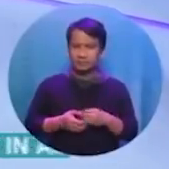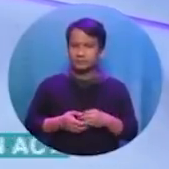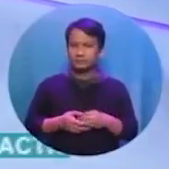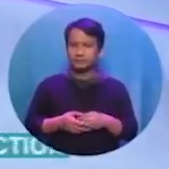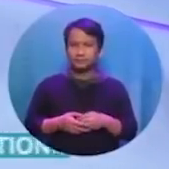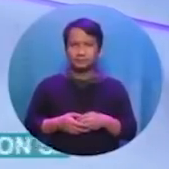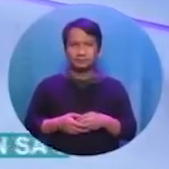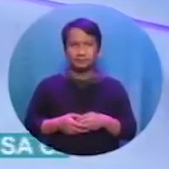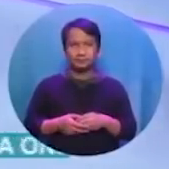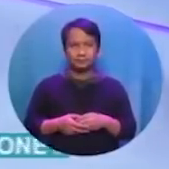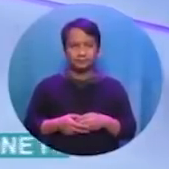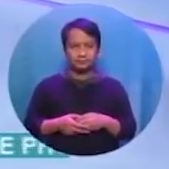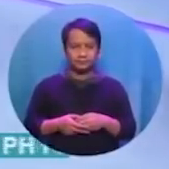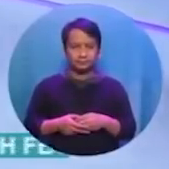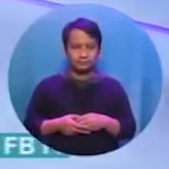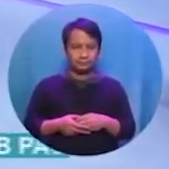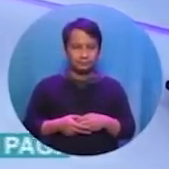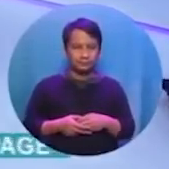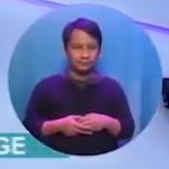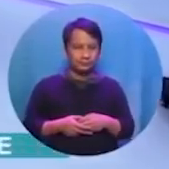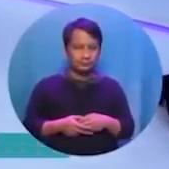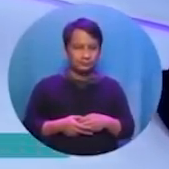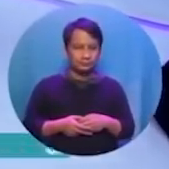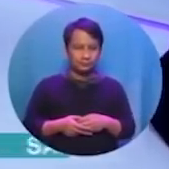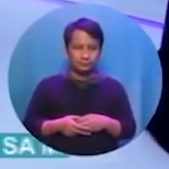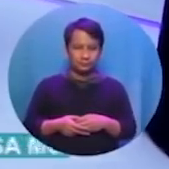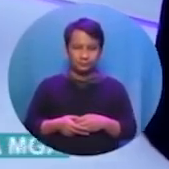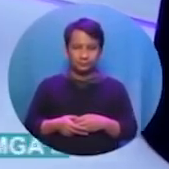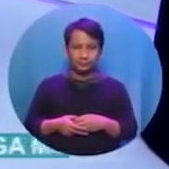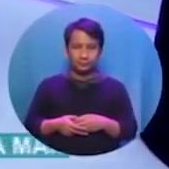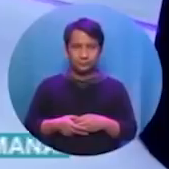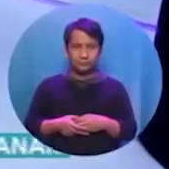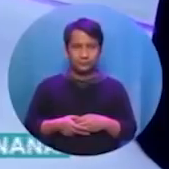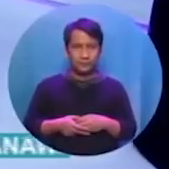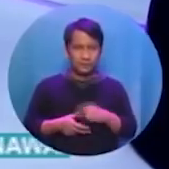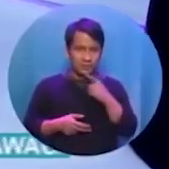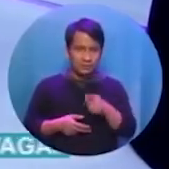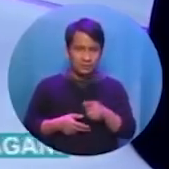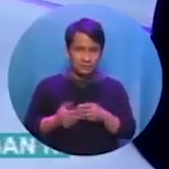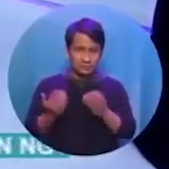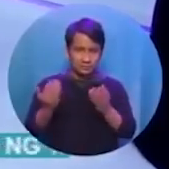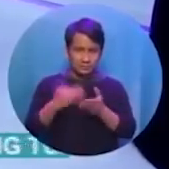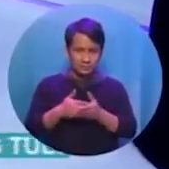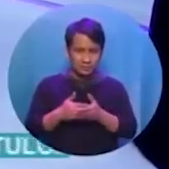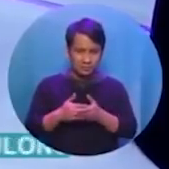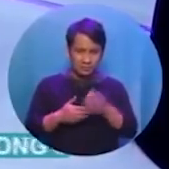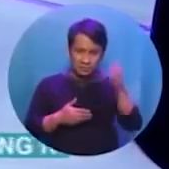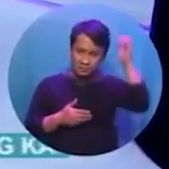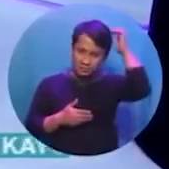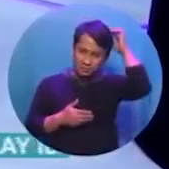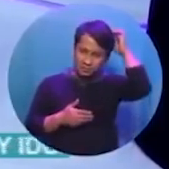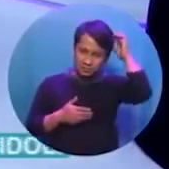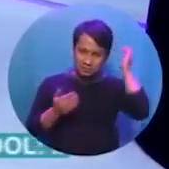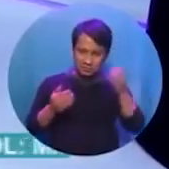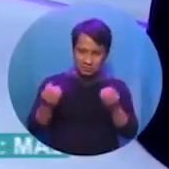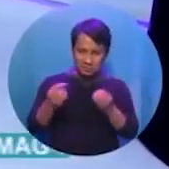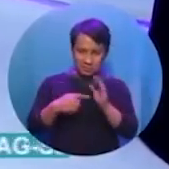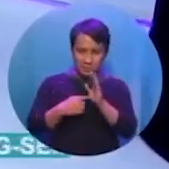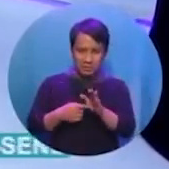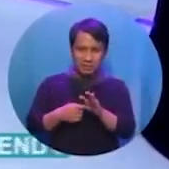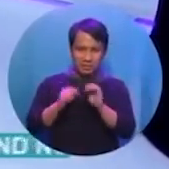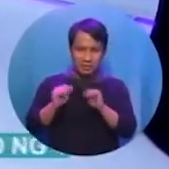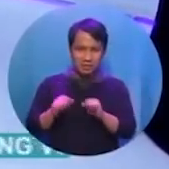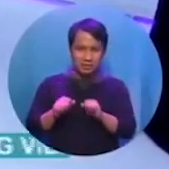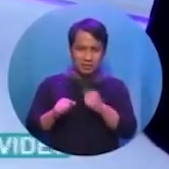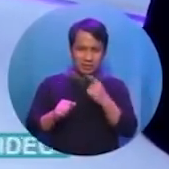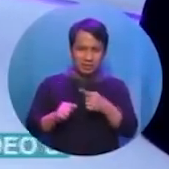So, doble-doble na natin ngayon? Ha? Doble-doble yung mga... Yung, kasi wala nakakuha ngayon, ano?